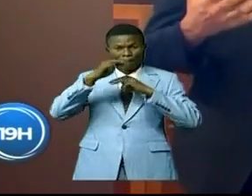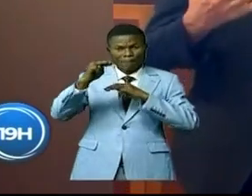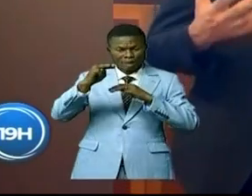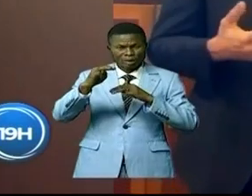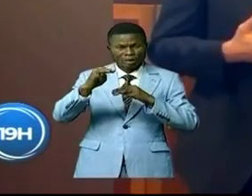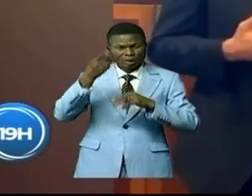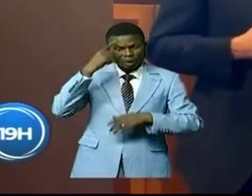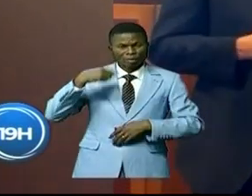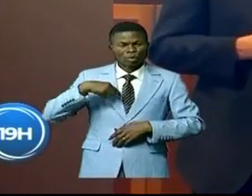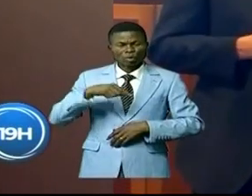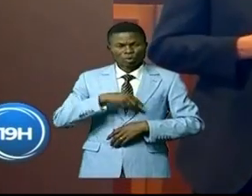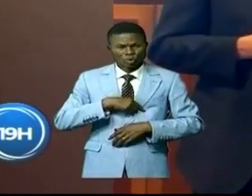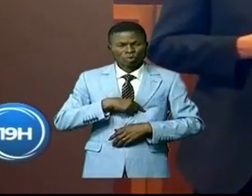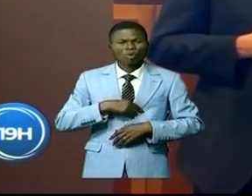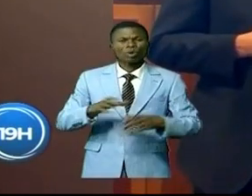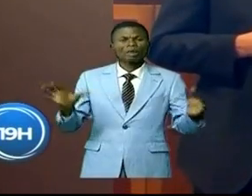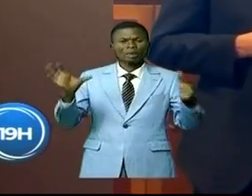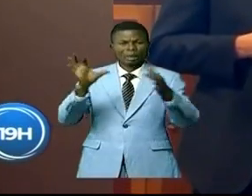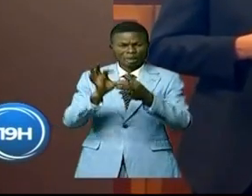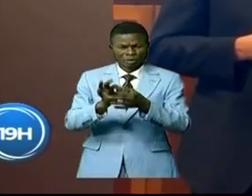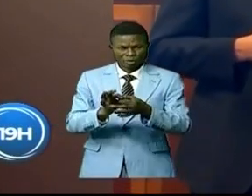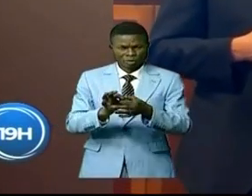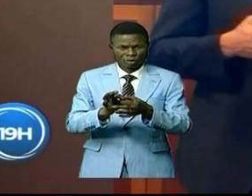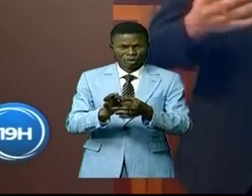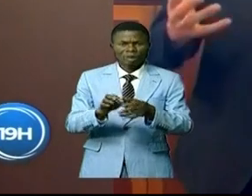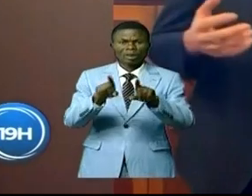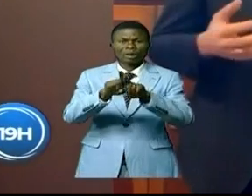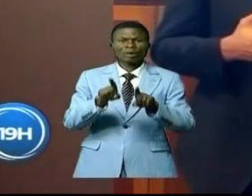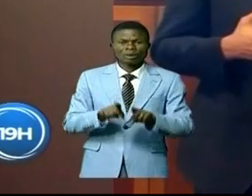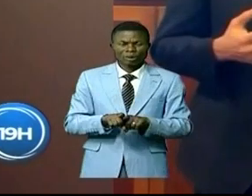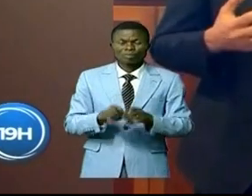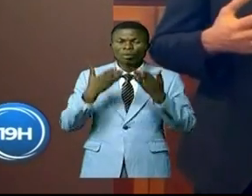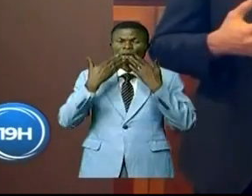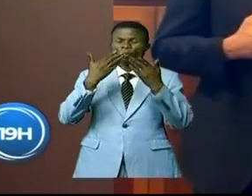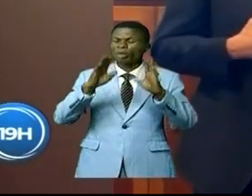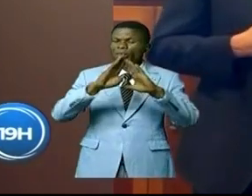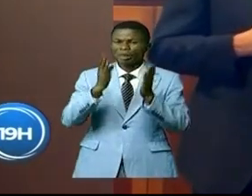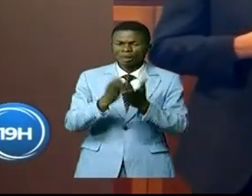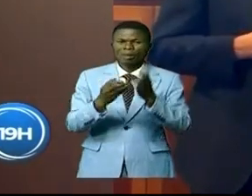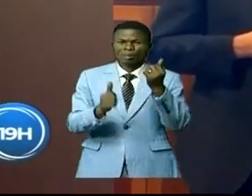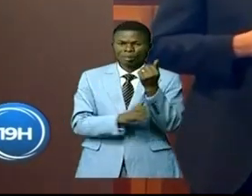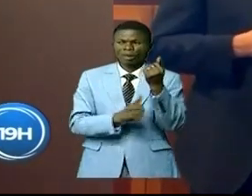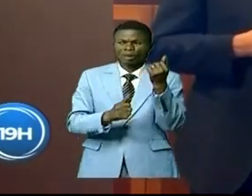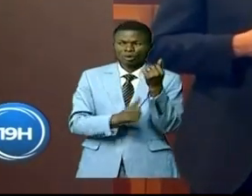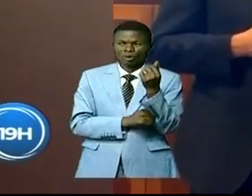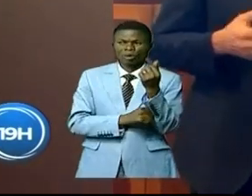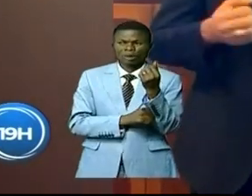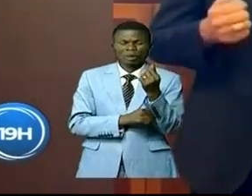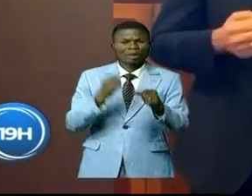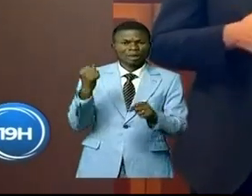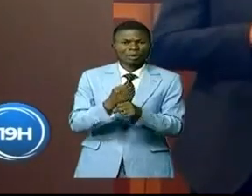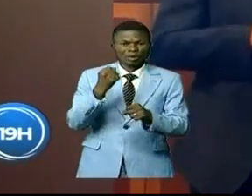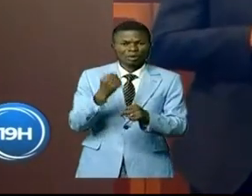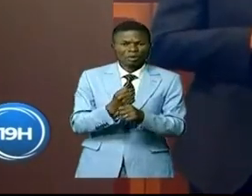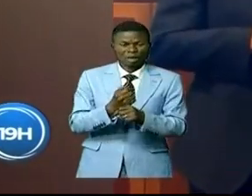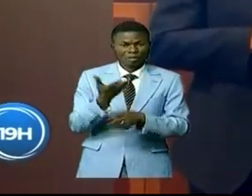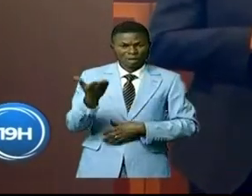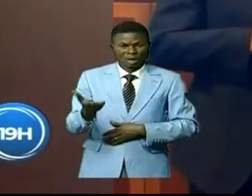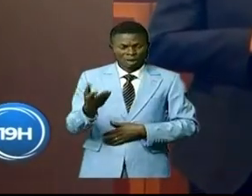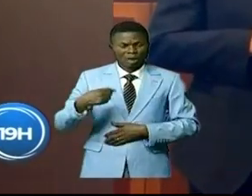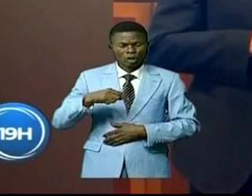d'amour, de réconciliation. Et on grand merci à tous ceux qui sont en train de travailler. Nous devons